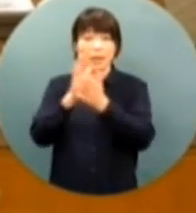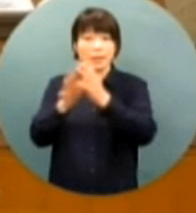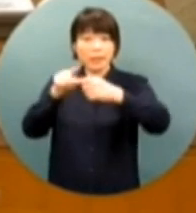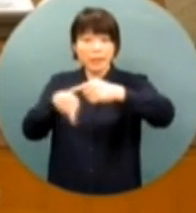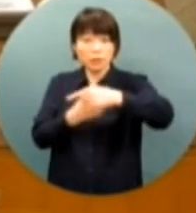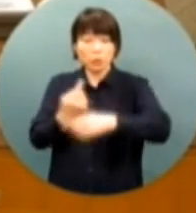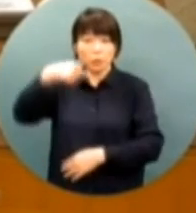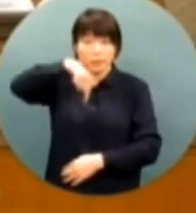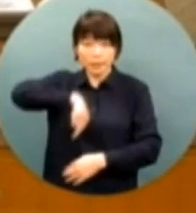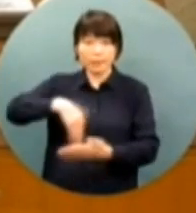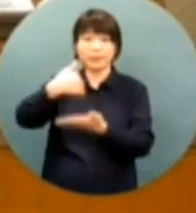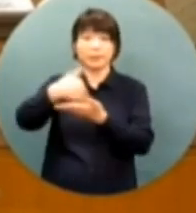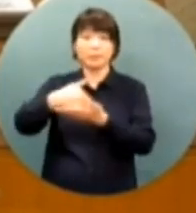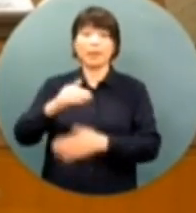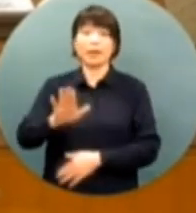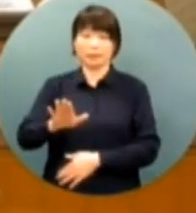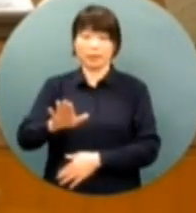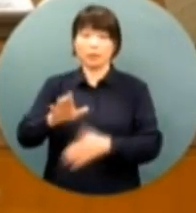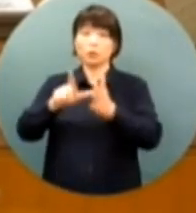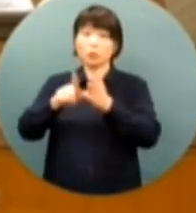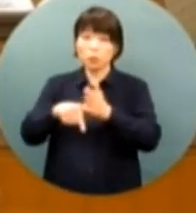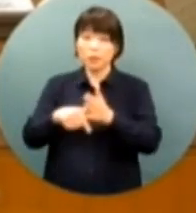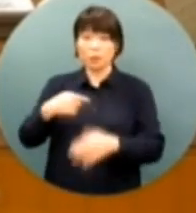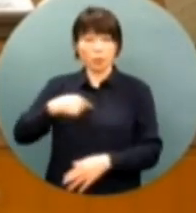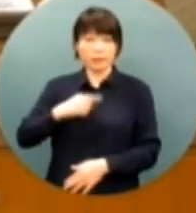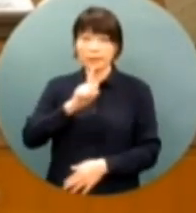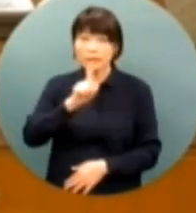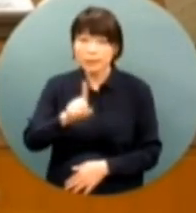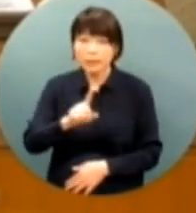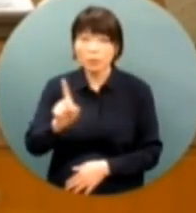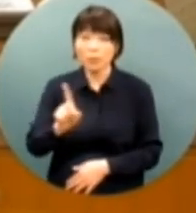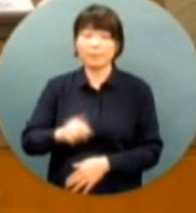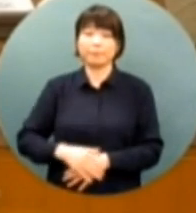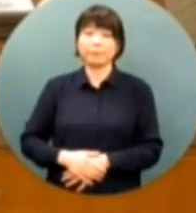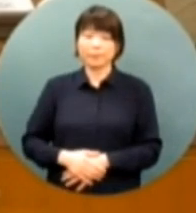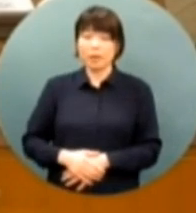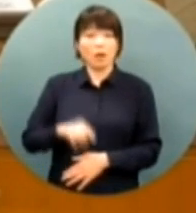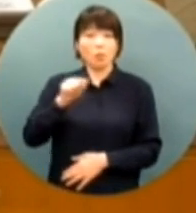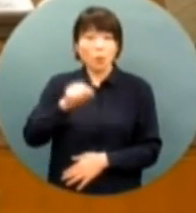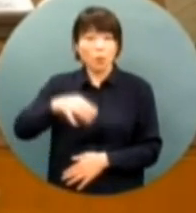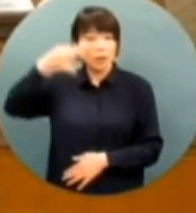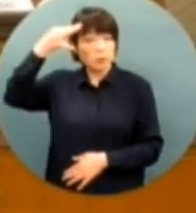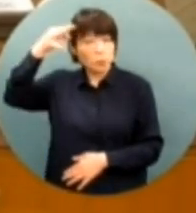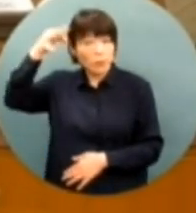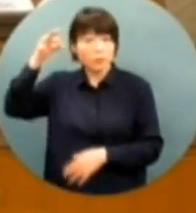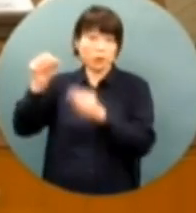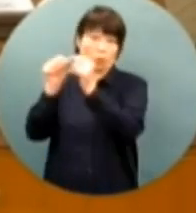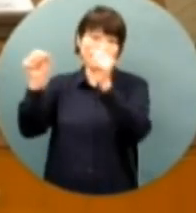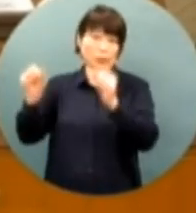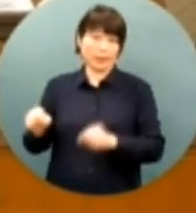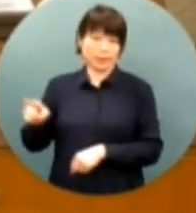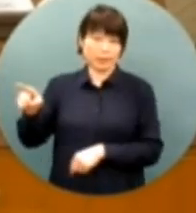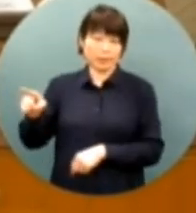方から、ございました。その時申し上げたのは これは呉橋の問題ではないかと。